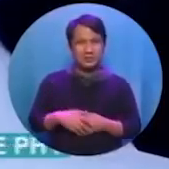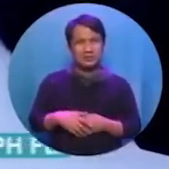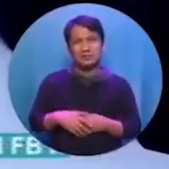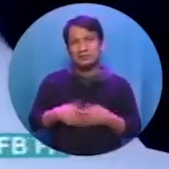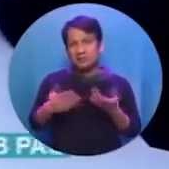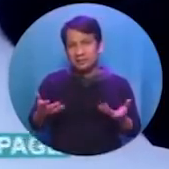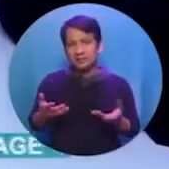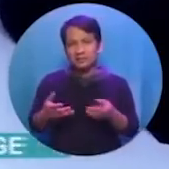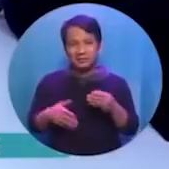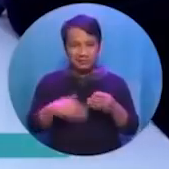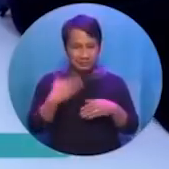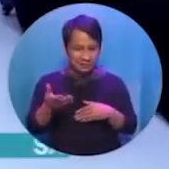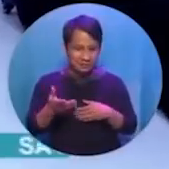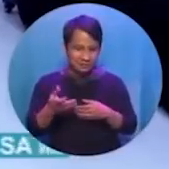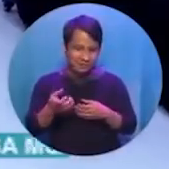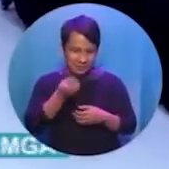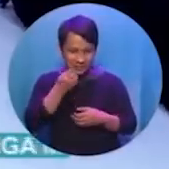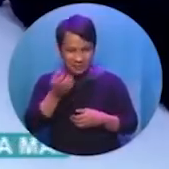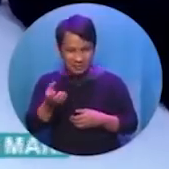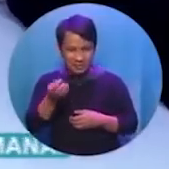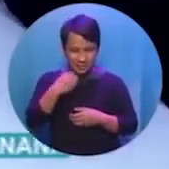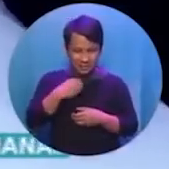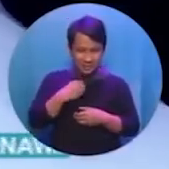Nangalangala na. Tapos na-dual.